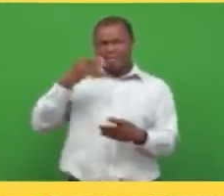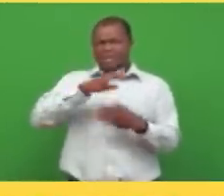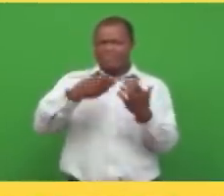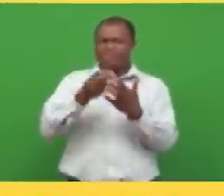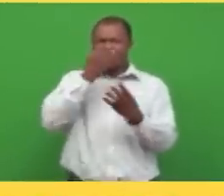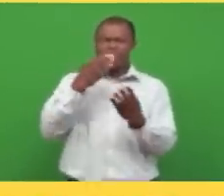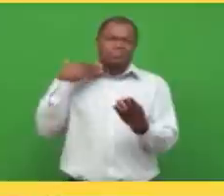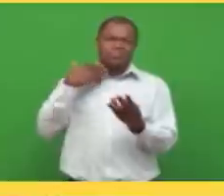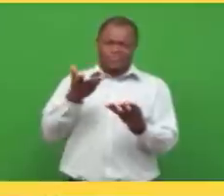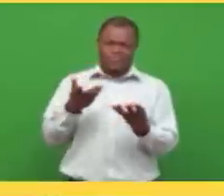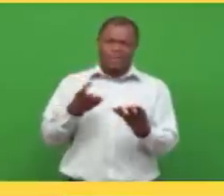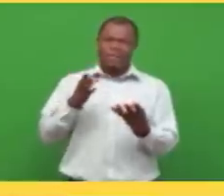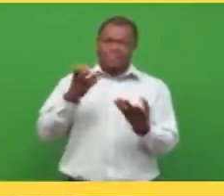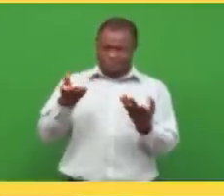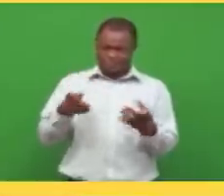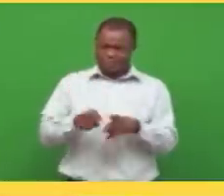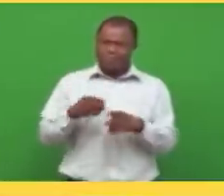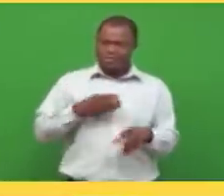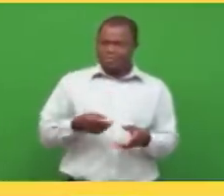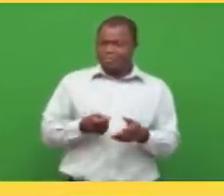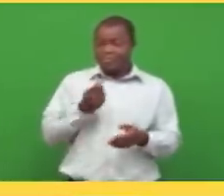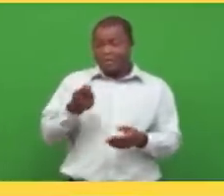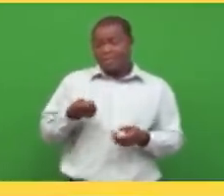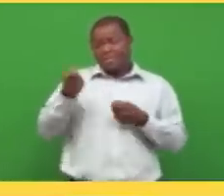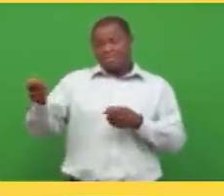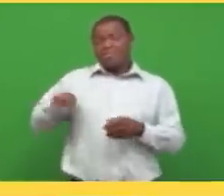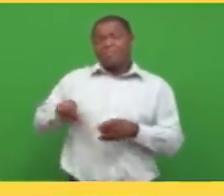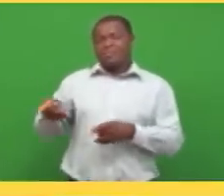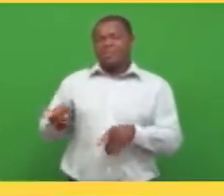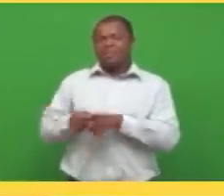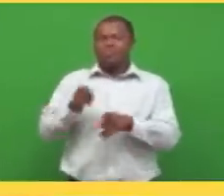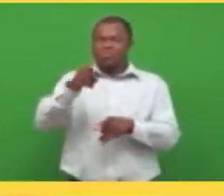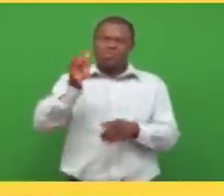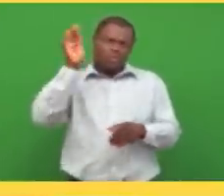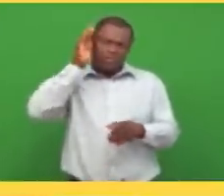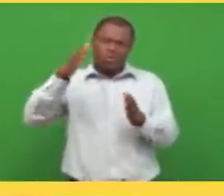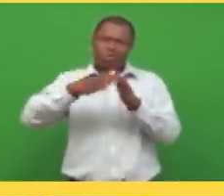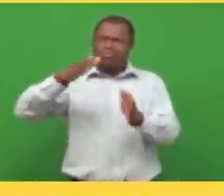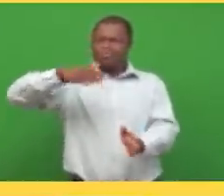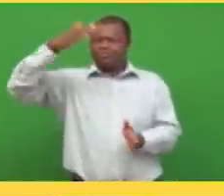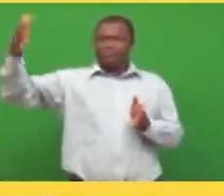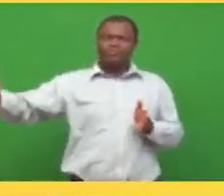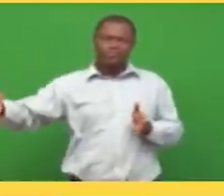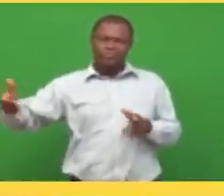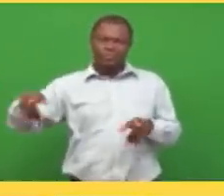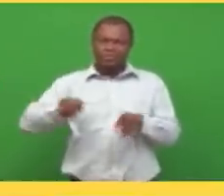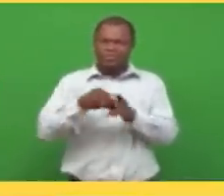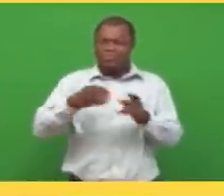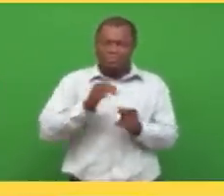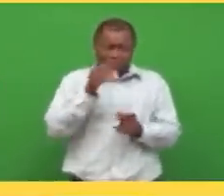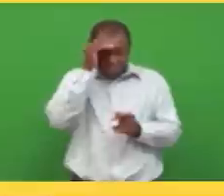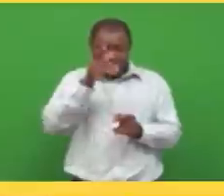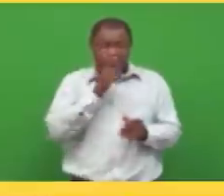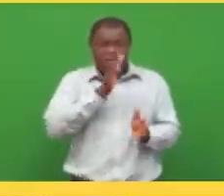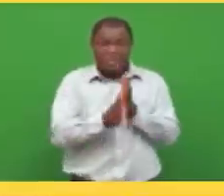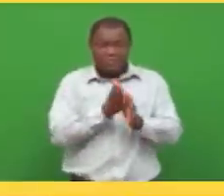box inoitwawo zvakanaka saka ndosiya Maria wozunzwa kana pa next door pamwe ndaitofa vanhonga chinyera kudze kuti baba